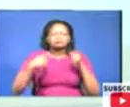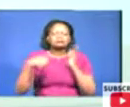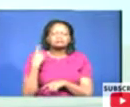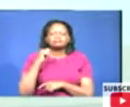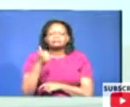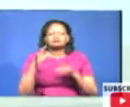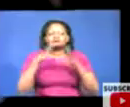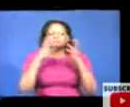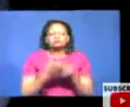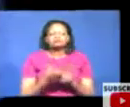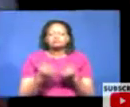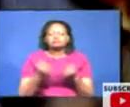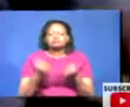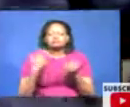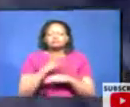world cross country. In